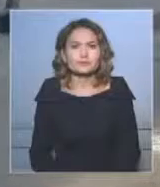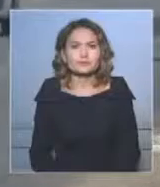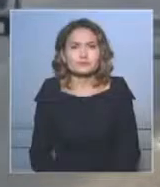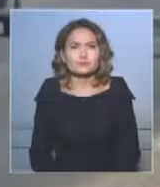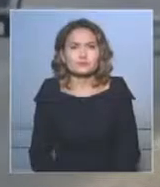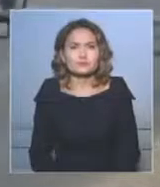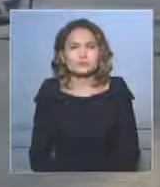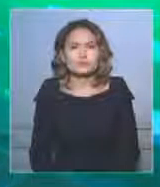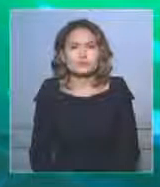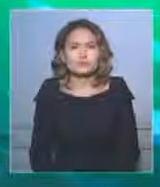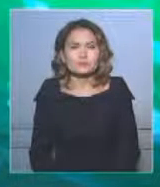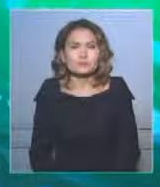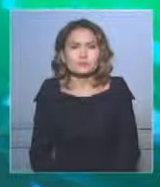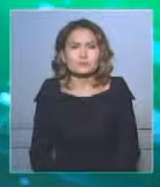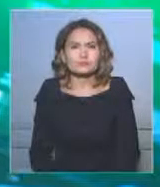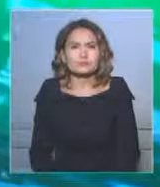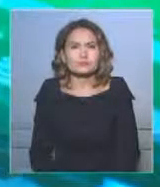кезет.